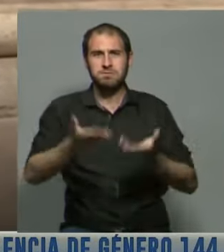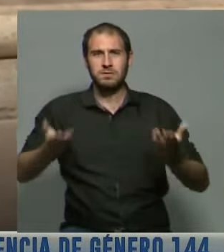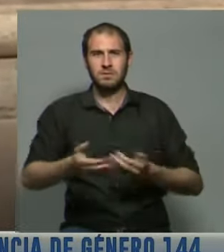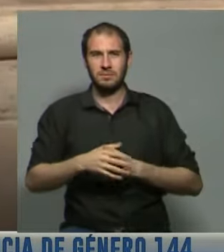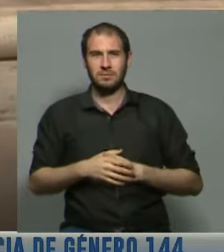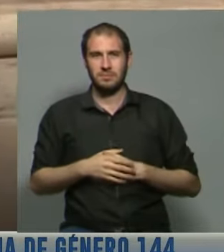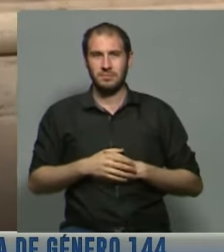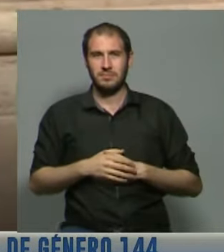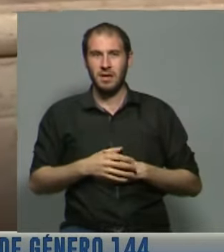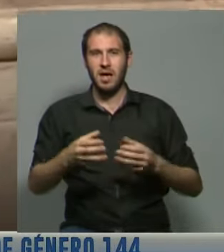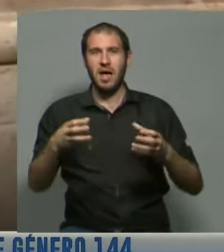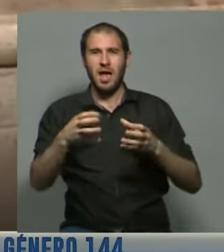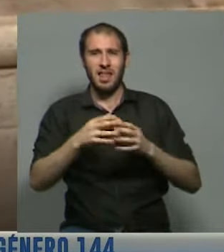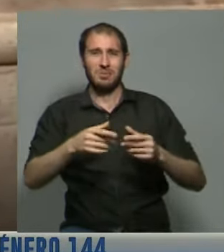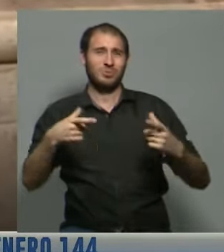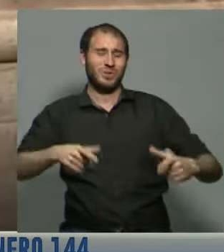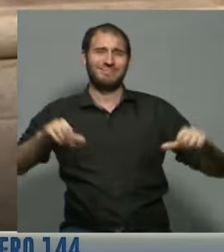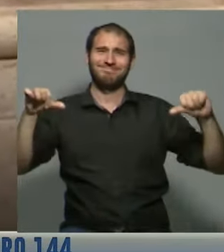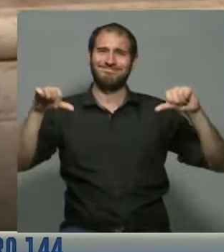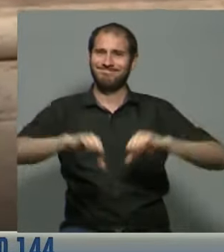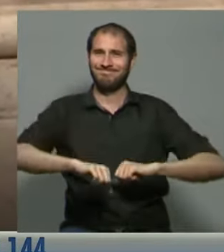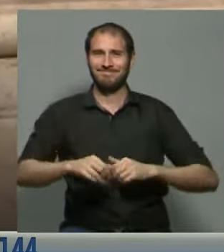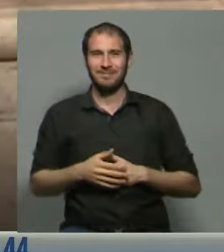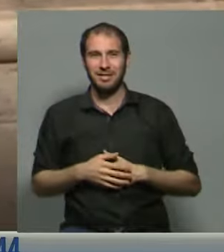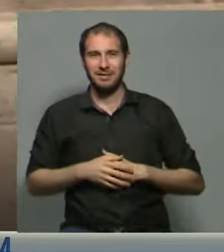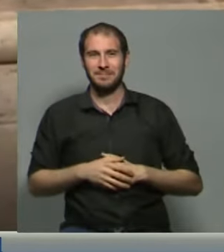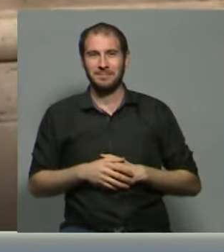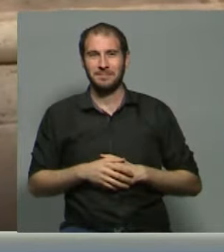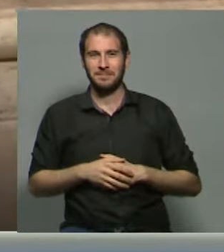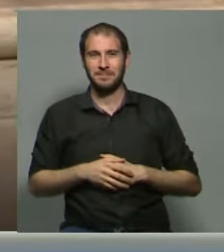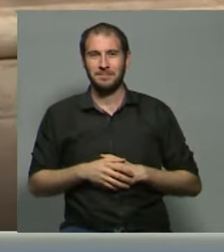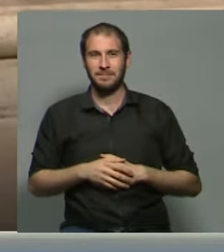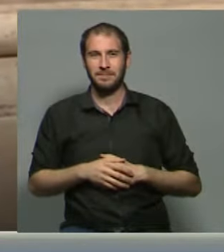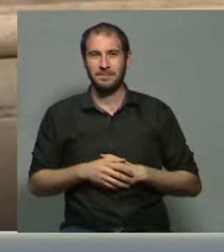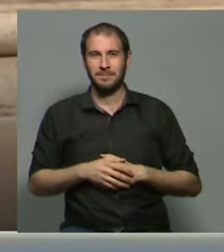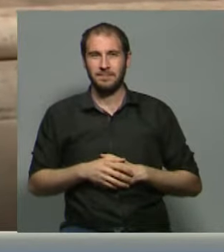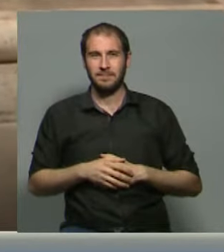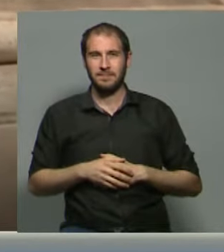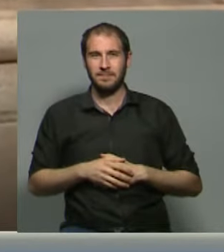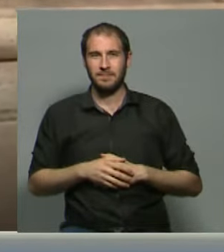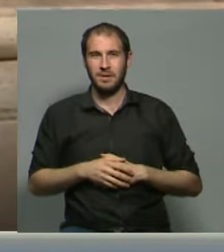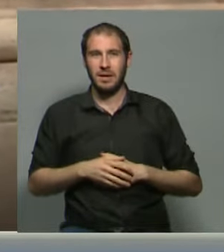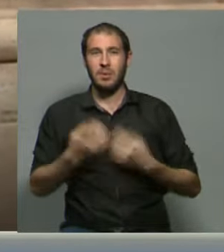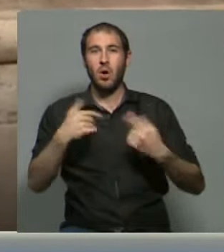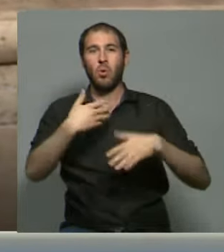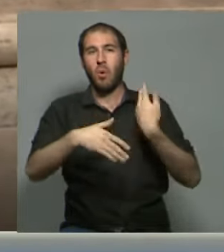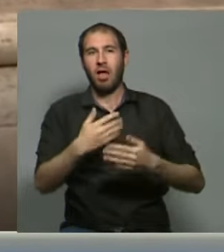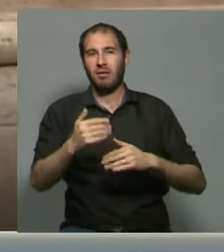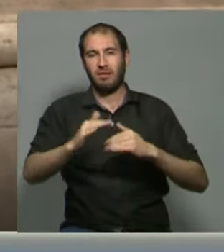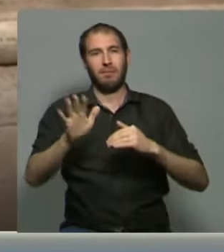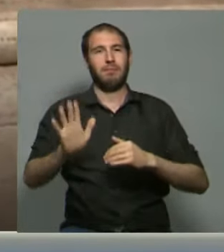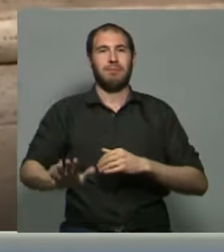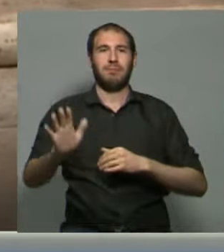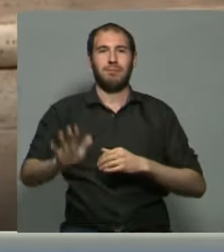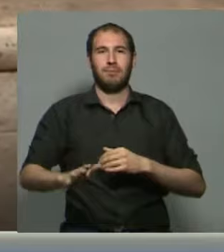hanno incoraggiato la partita, però ho visto proprio così. Stavo pure un po' sfortunata, però i giocatori non sono